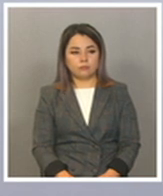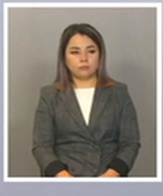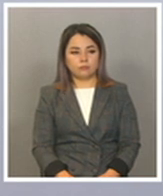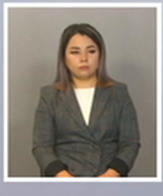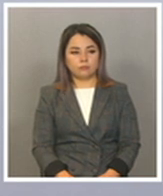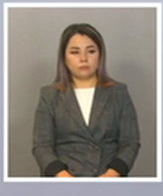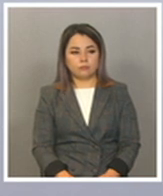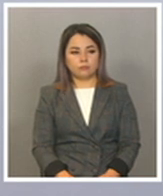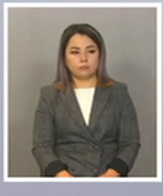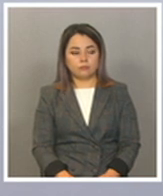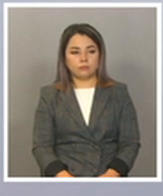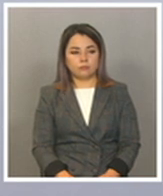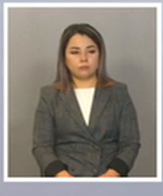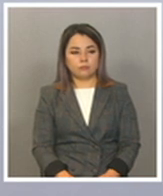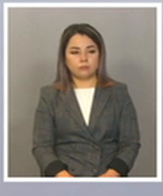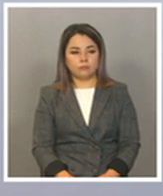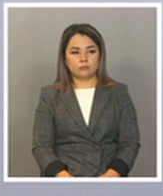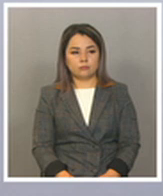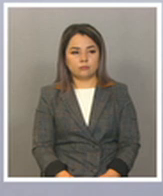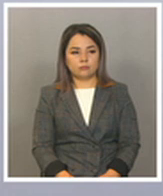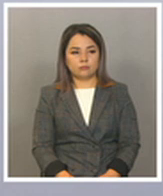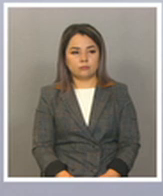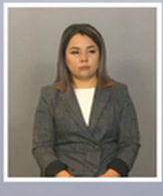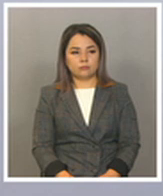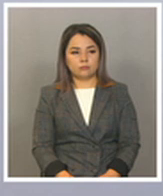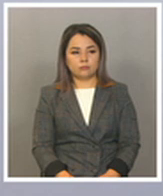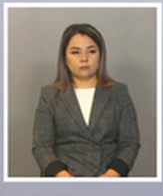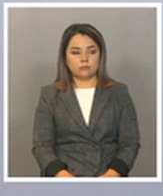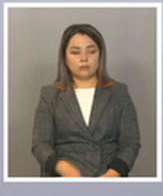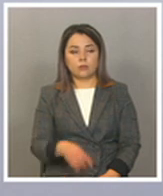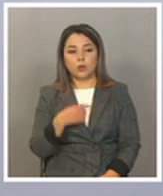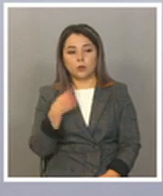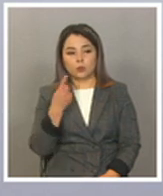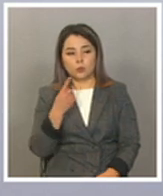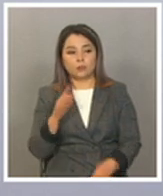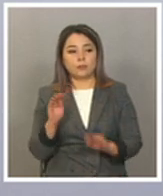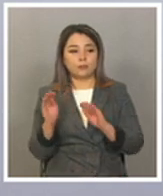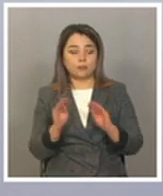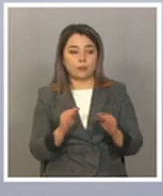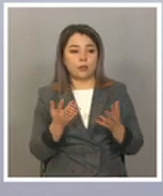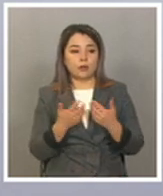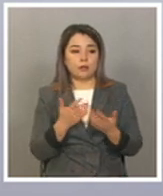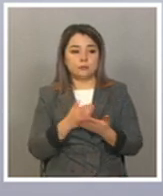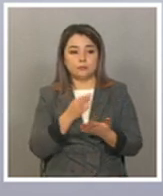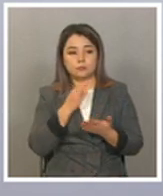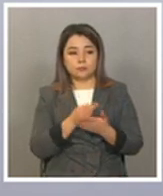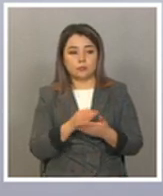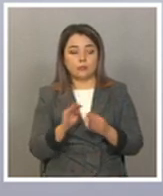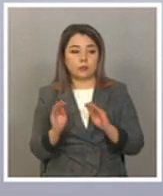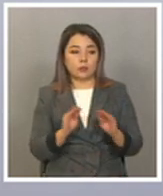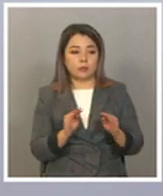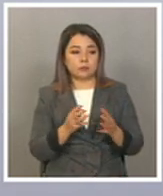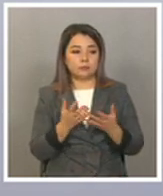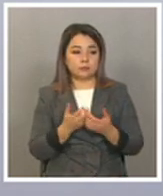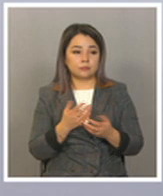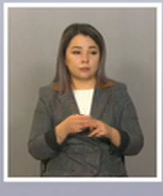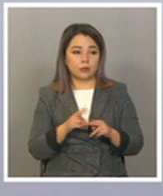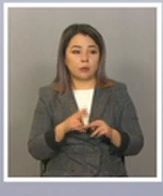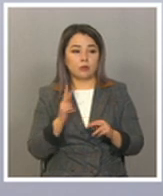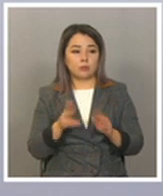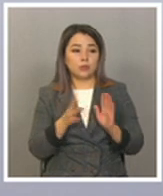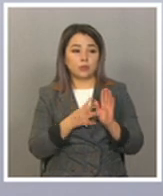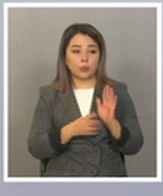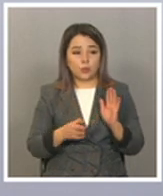0-ге және минус 1000-ға тең болмау керек. Түрлендіру енгізу арқылы келесі теңдеуді аламыз.